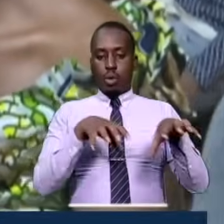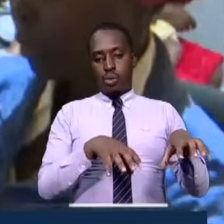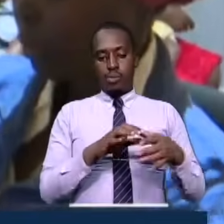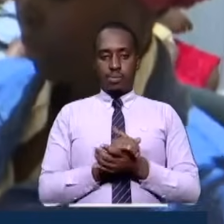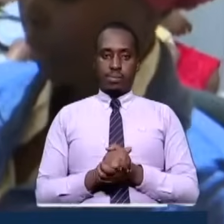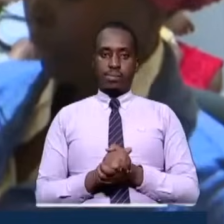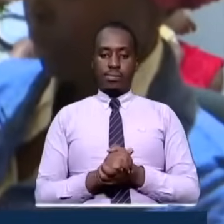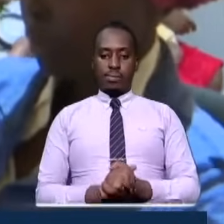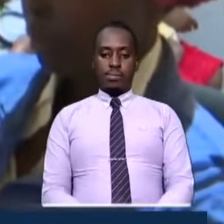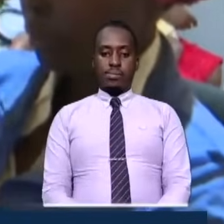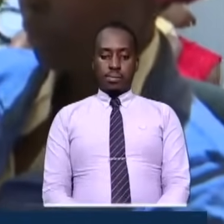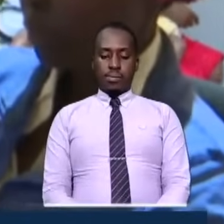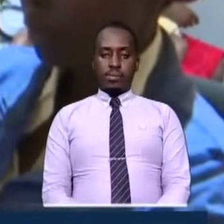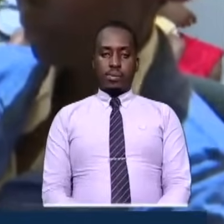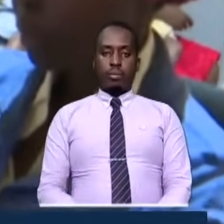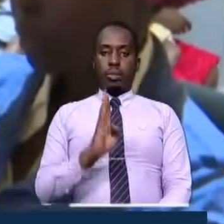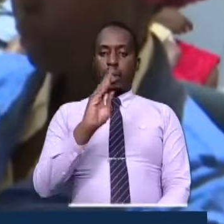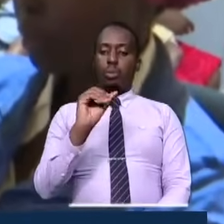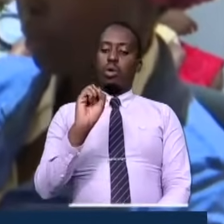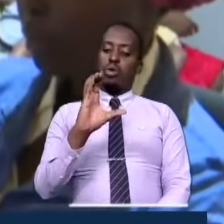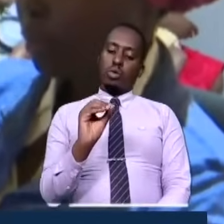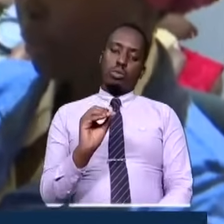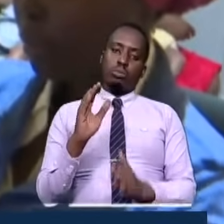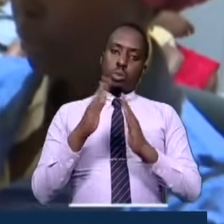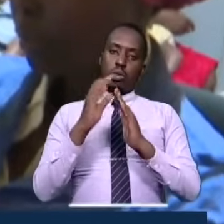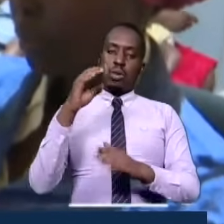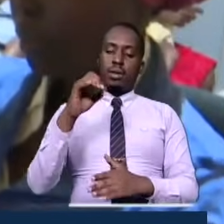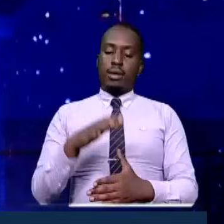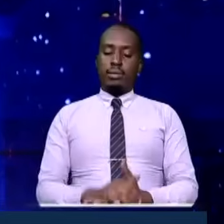Congo. Kwizera Bosco mu mujyi wa Kigali.